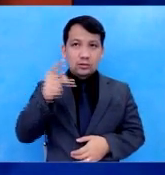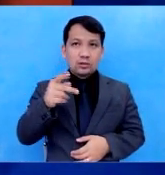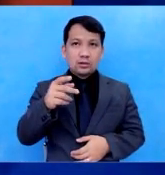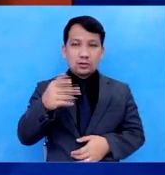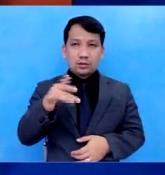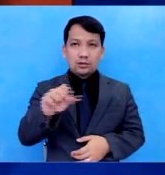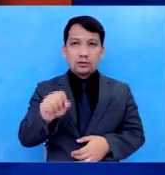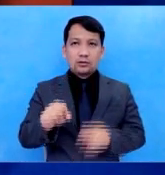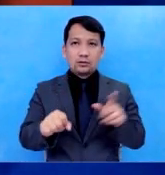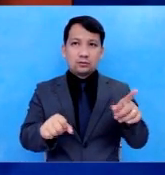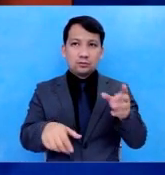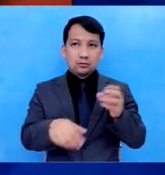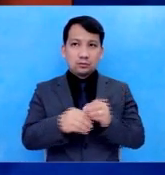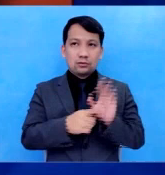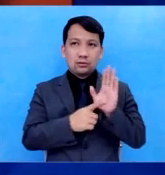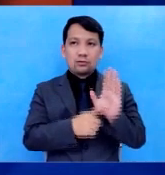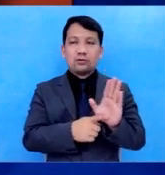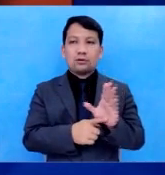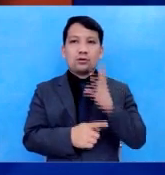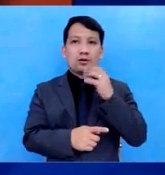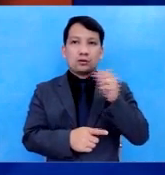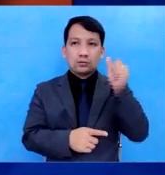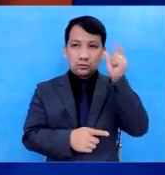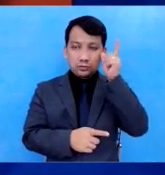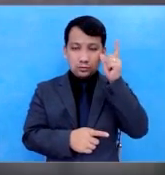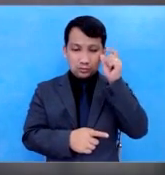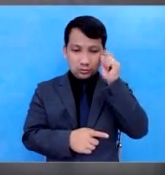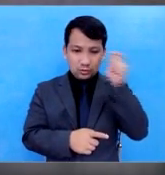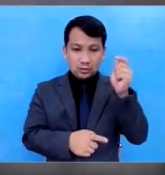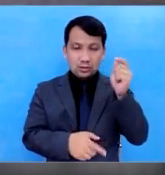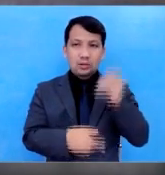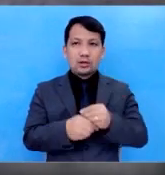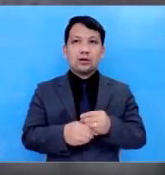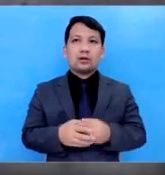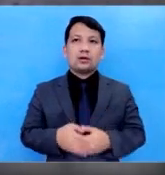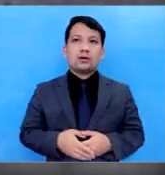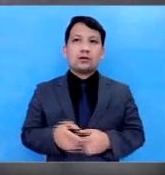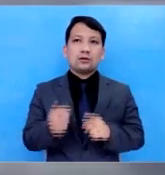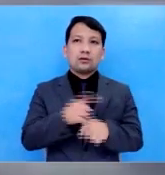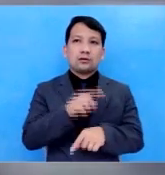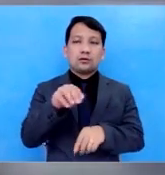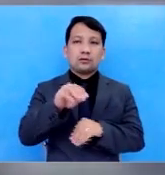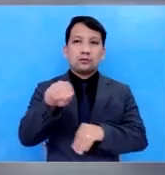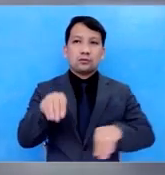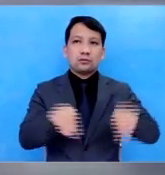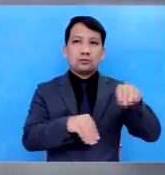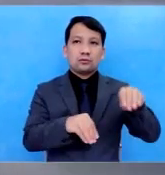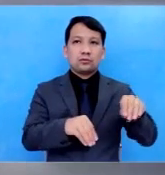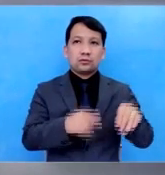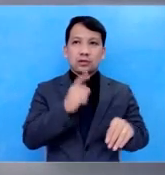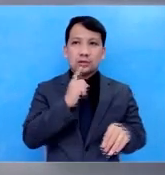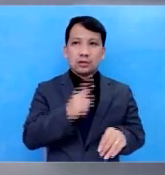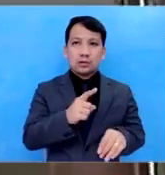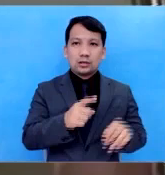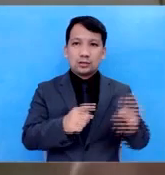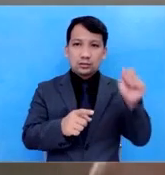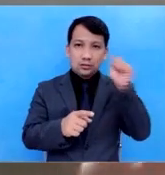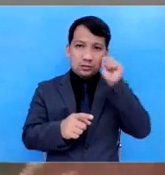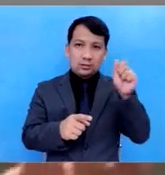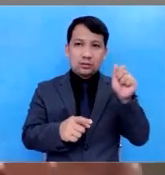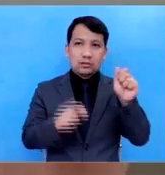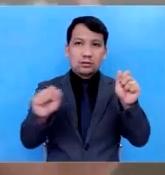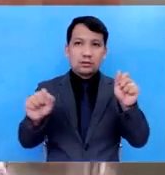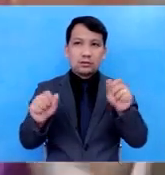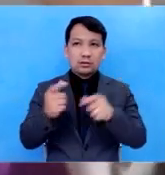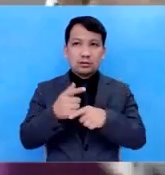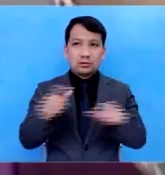at ang ating kababayan na si Luis Antonio Cardinal Tagle. Posible raw na piliin ng mga conservative si Cardinal Erdo habang mga liberal